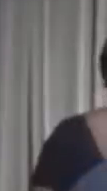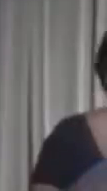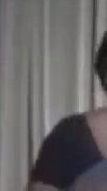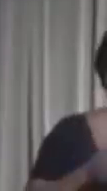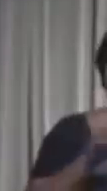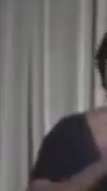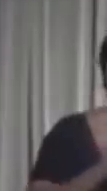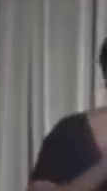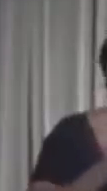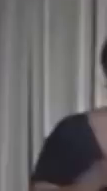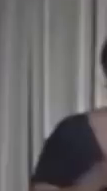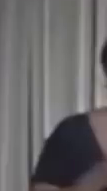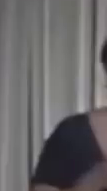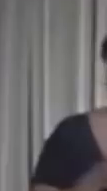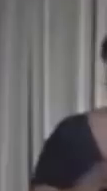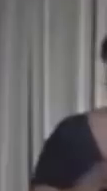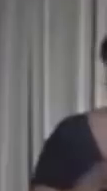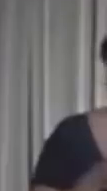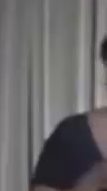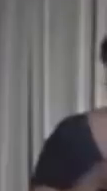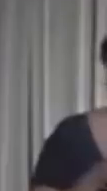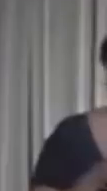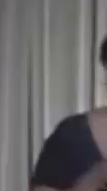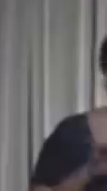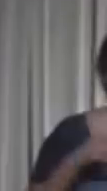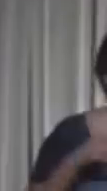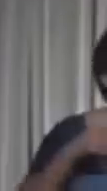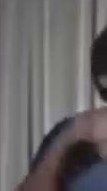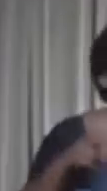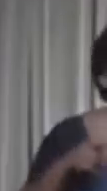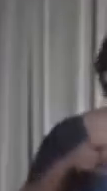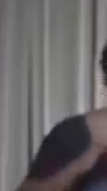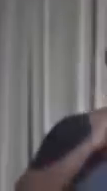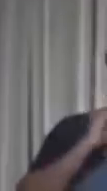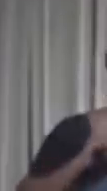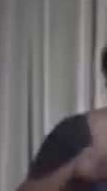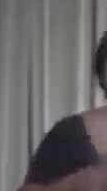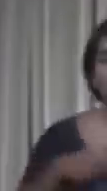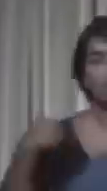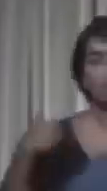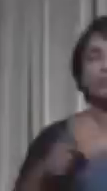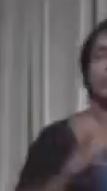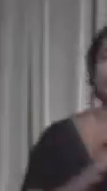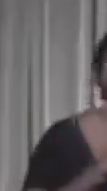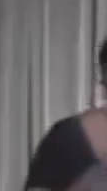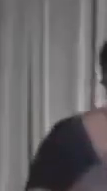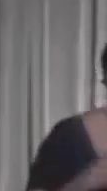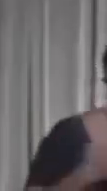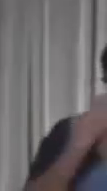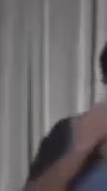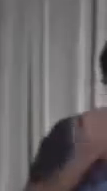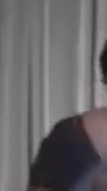பேசுகின்ற வளமையான கலாச்சாரத்தையே இந்த பாராளுமன்றத்திலும் நாங்கள் இப்பொழுதும் பார்த்து கொண்டிருக்கிறோம்.